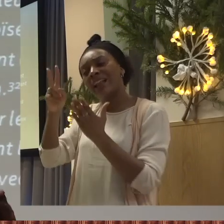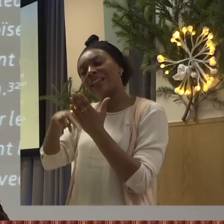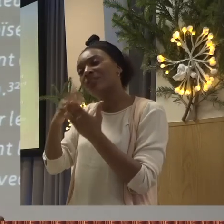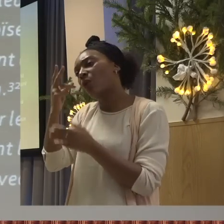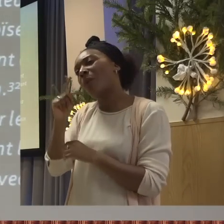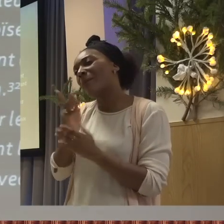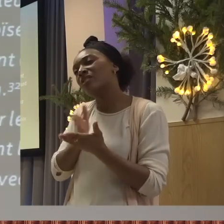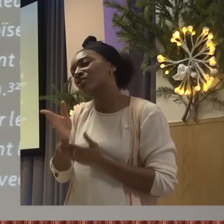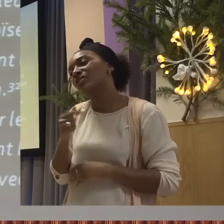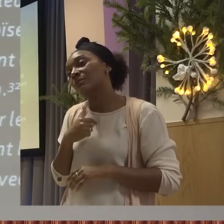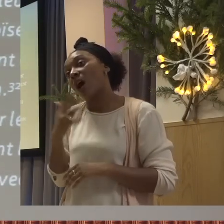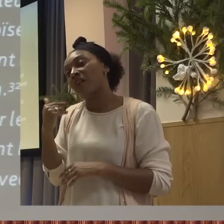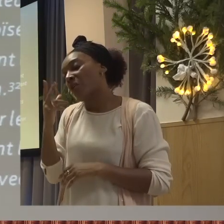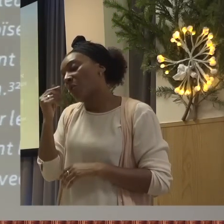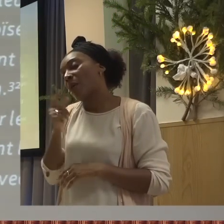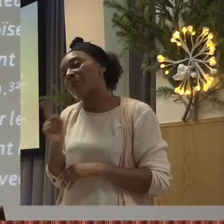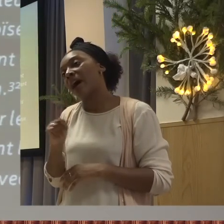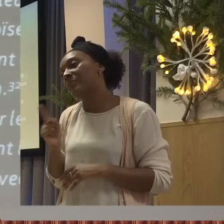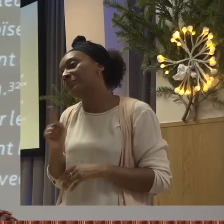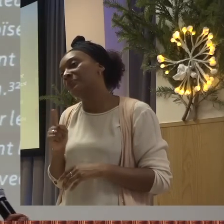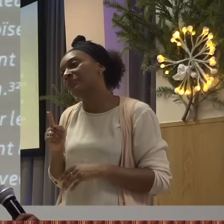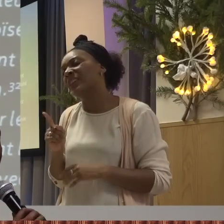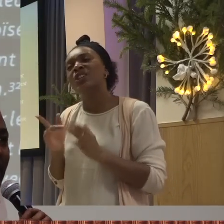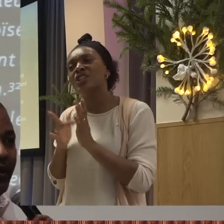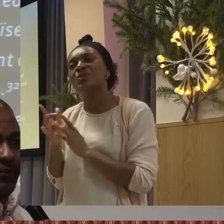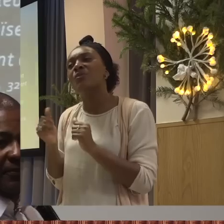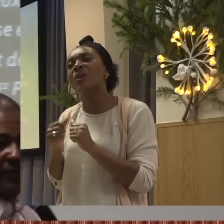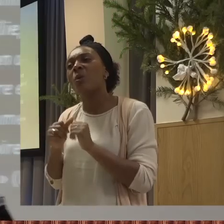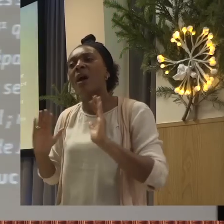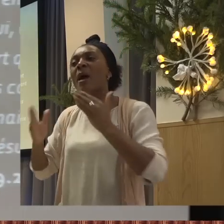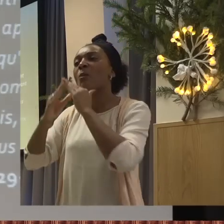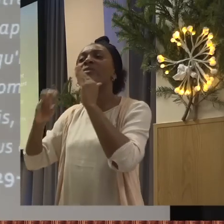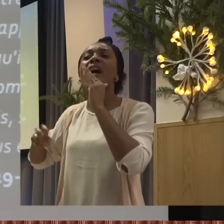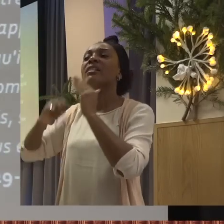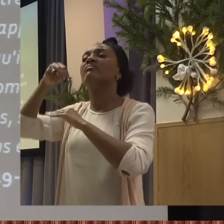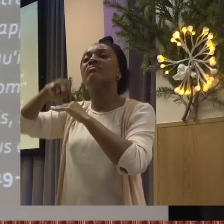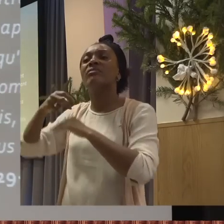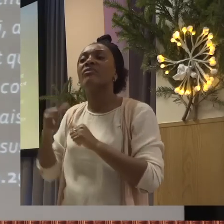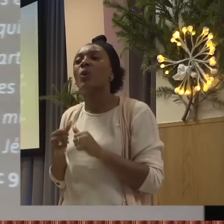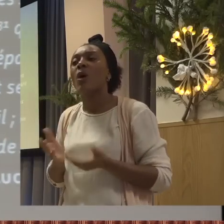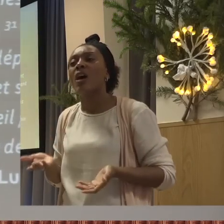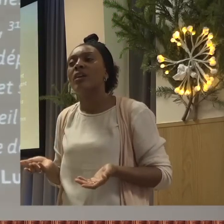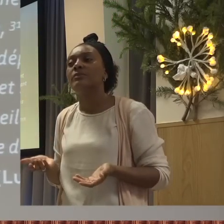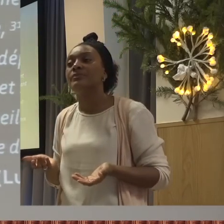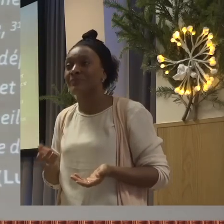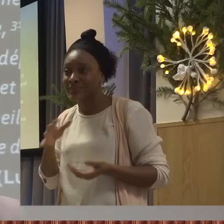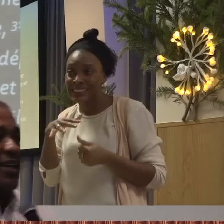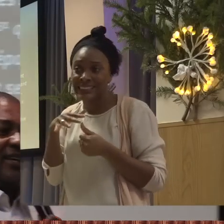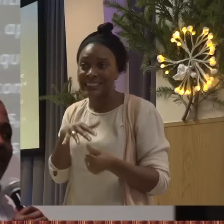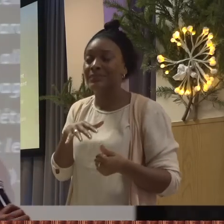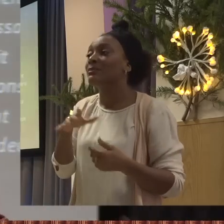du sens du récit. Qu'est-ce que Jésus va faire à la montagne? Après avoir essayé de convaincre les